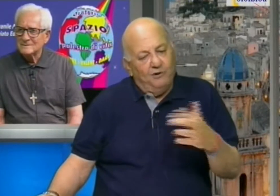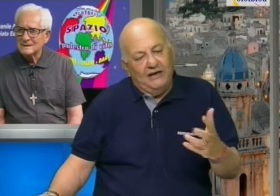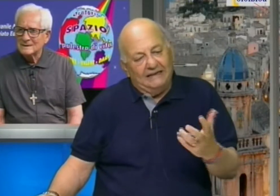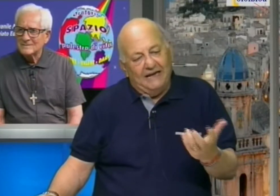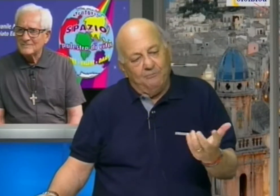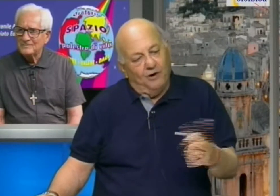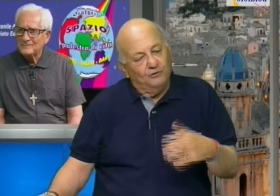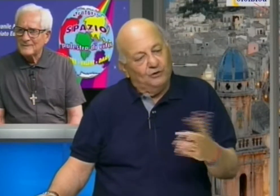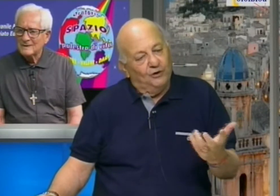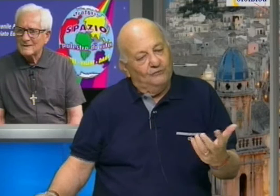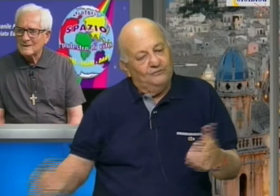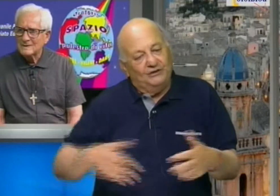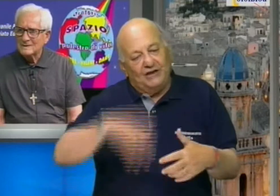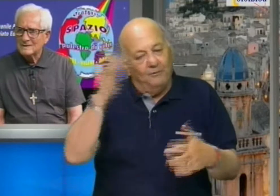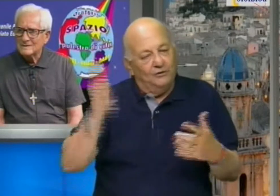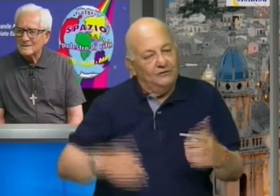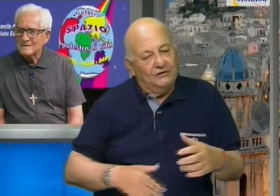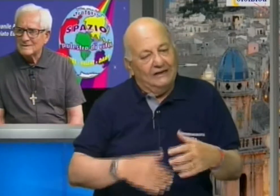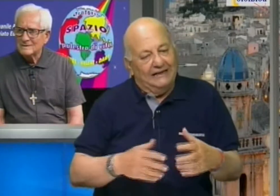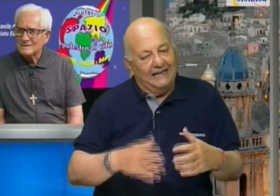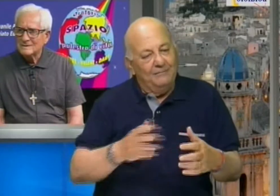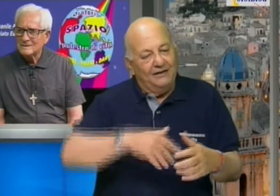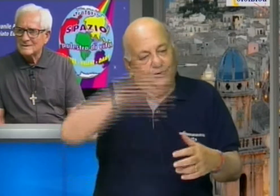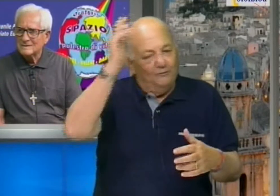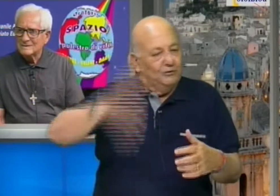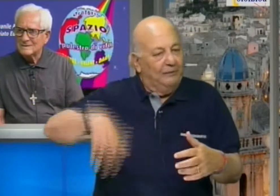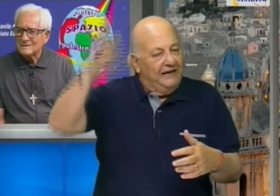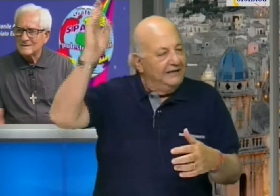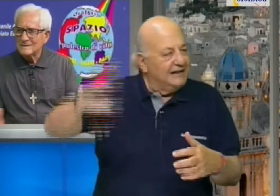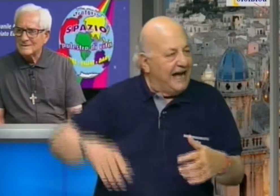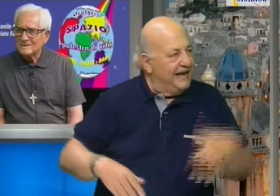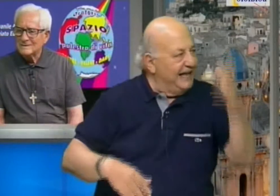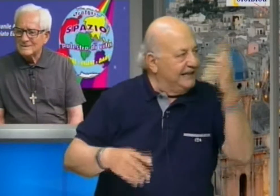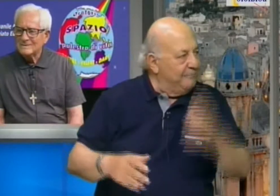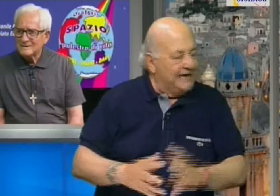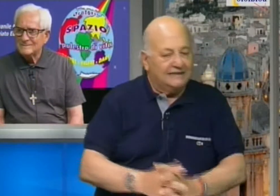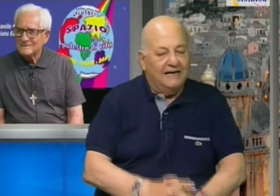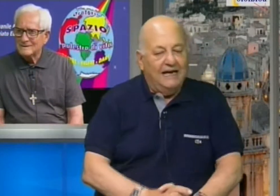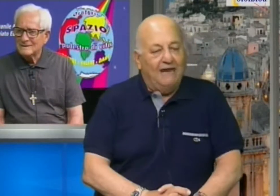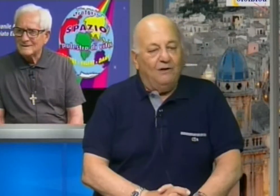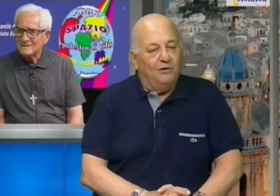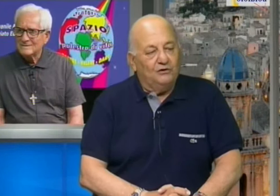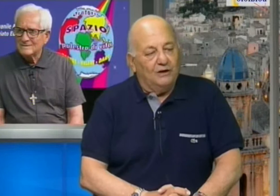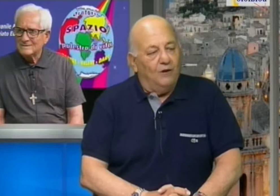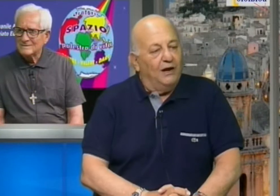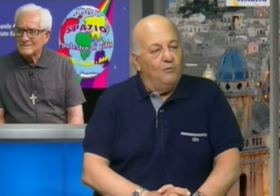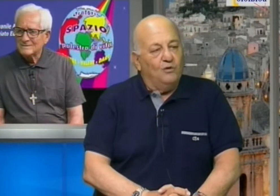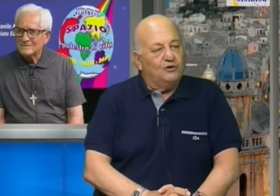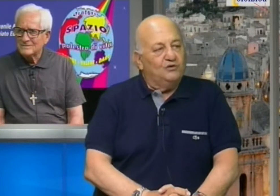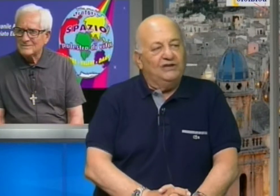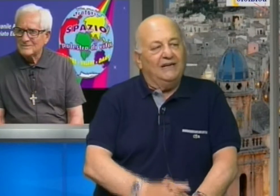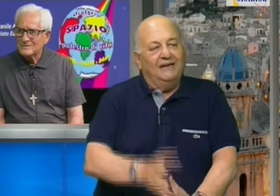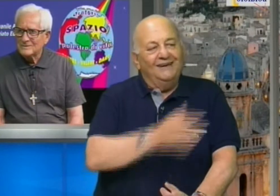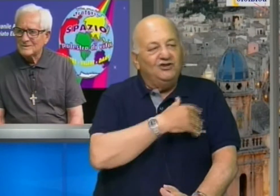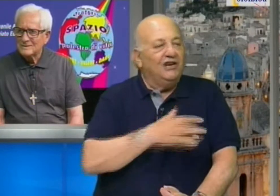che poi nel tempo ha avuto, diciamo, il gradimento ha avuto picchi strani, alti e bassi, è quel mondo dal quale comunque